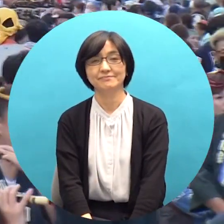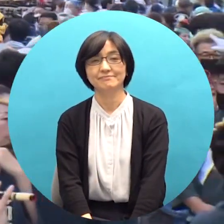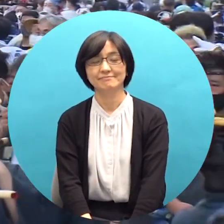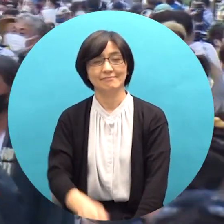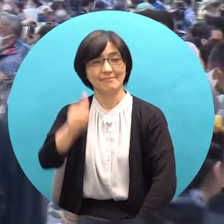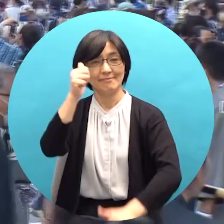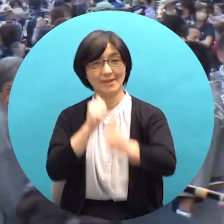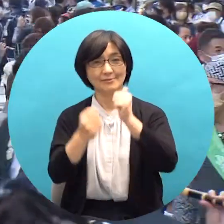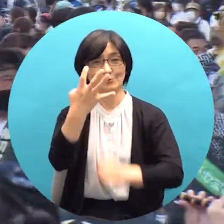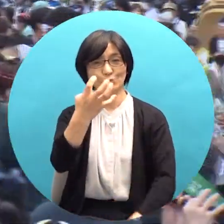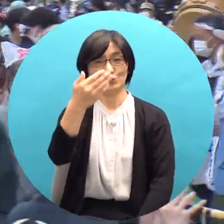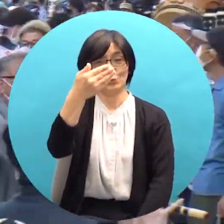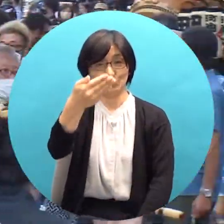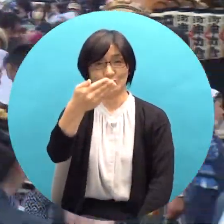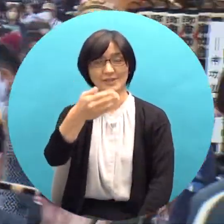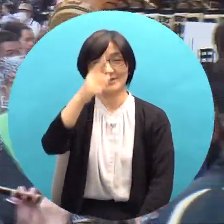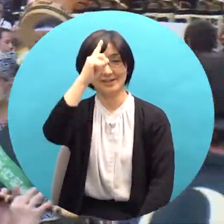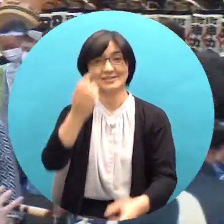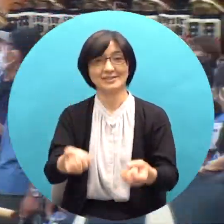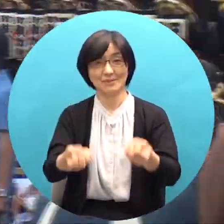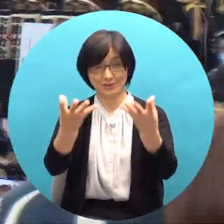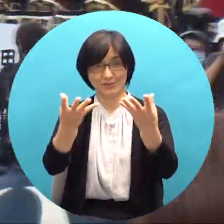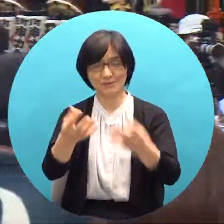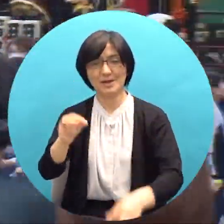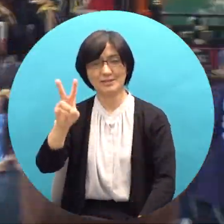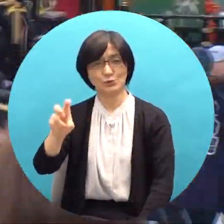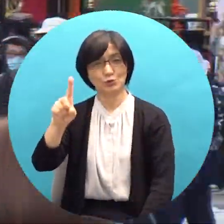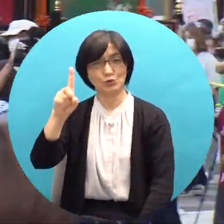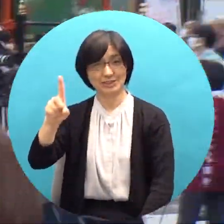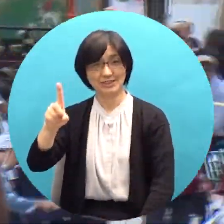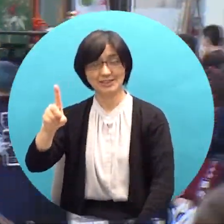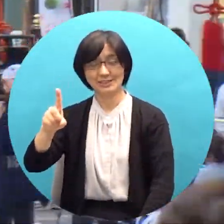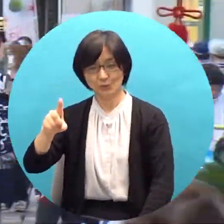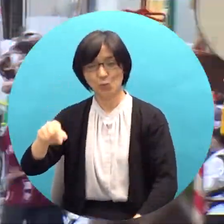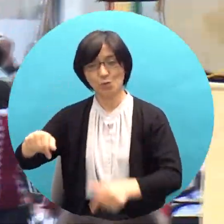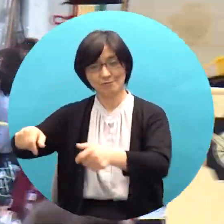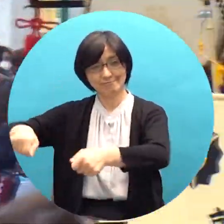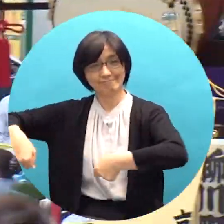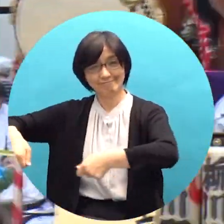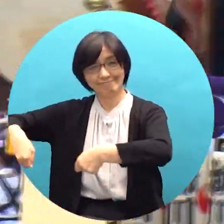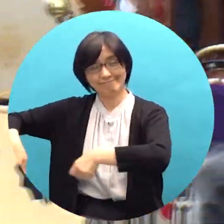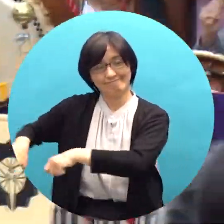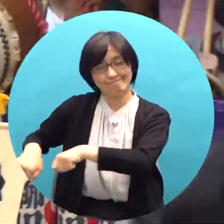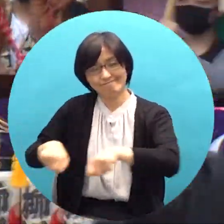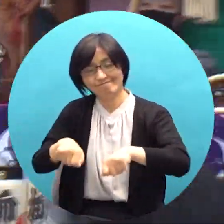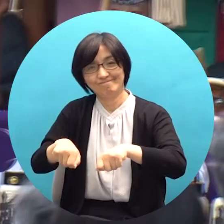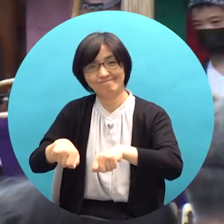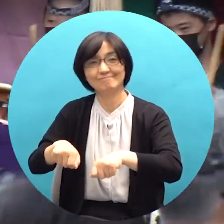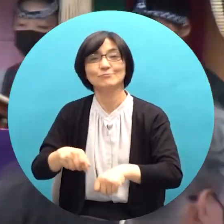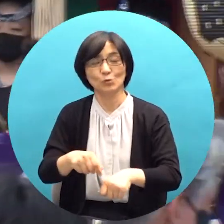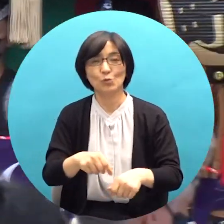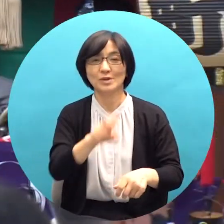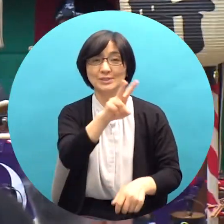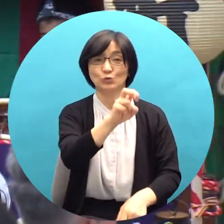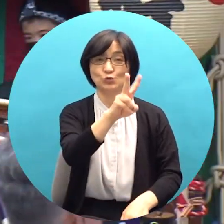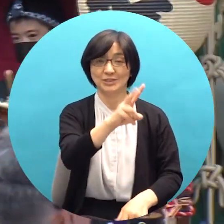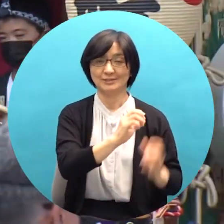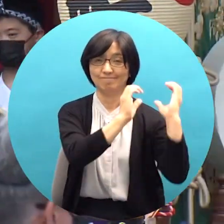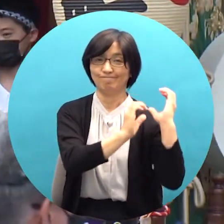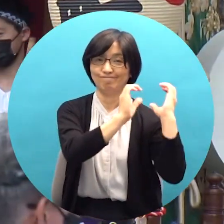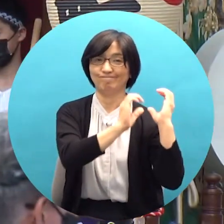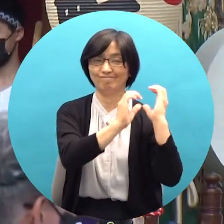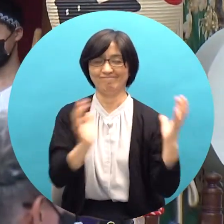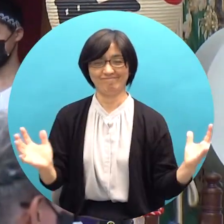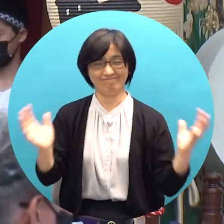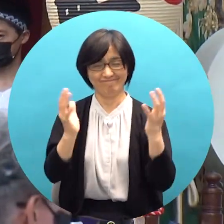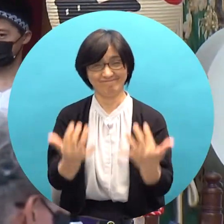第49回高崎祭りでは21台の山車と22基のおみこしが盛大に高崎祭りを盛り上げてくださ